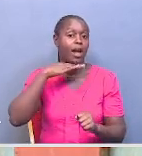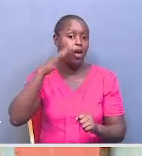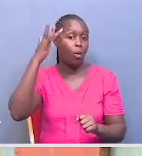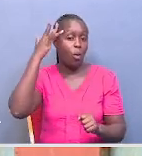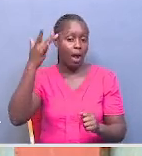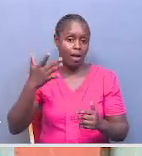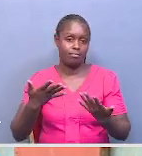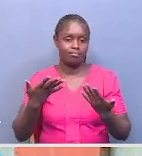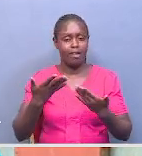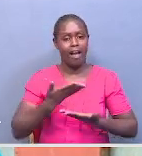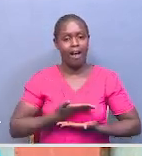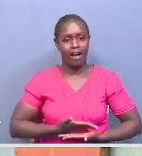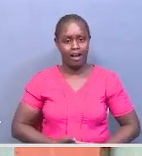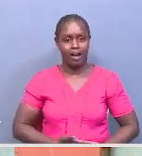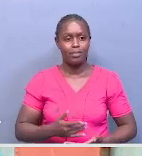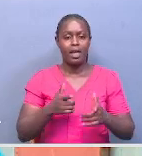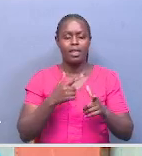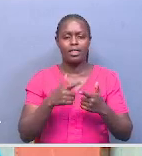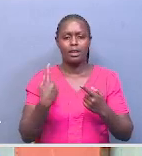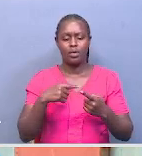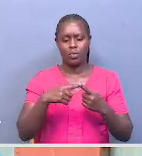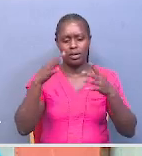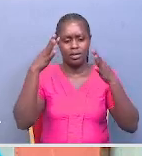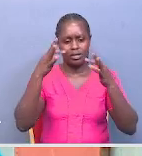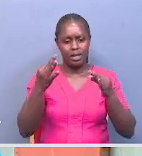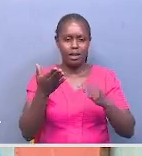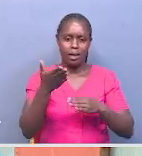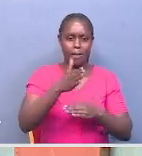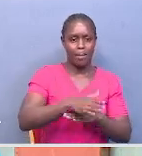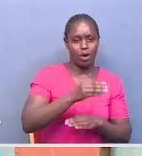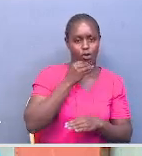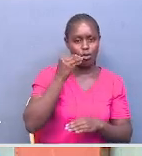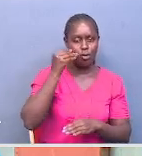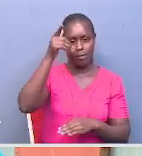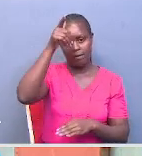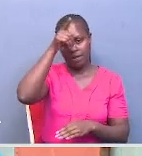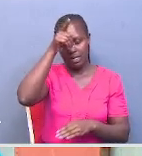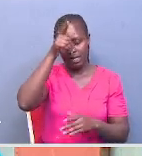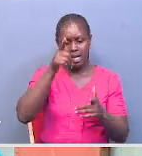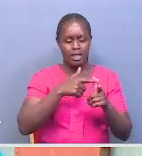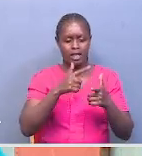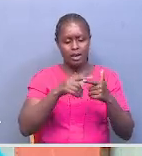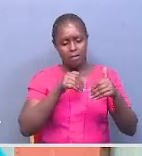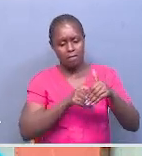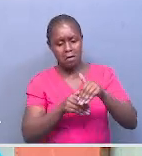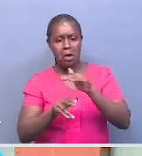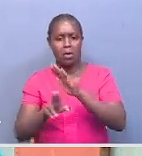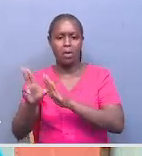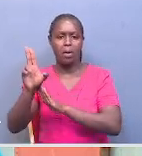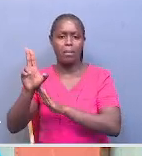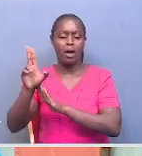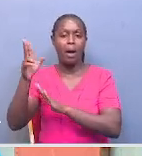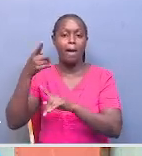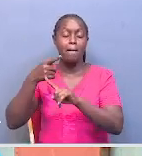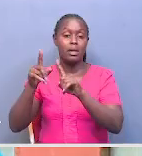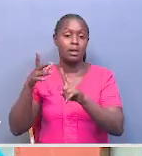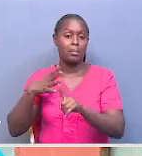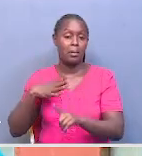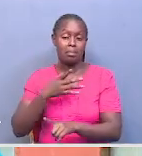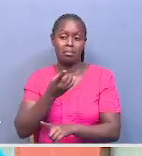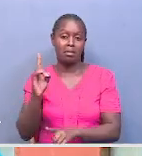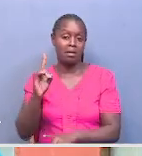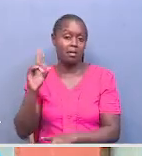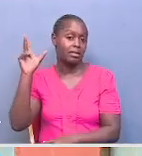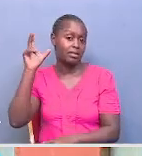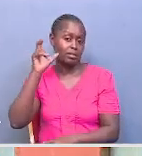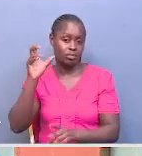Sasa akajaribu kufuatilia akisema hakuwa kwa mgomo, alikuwa maternity leave, lakini hakuna mtu alimsikia.